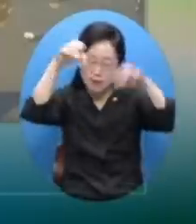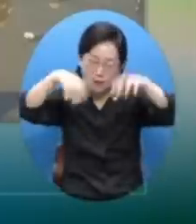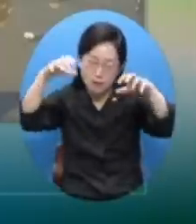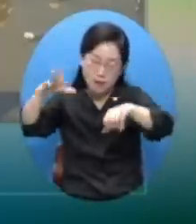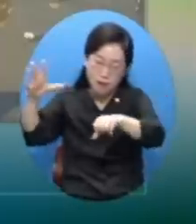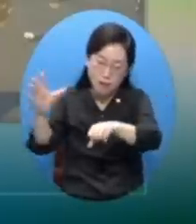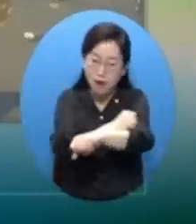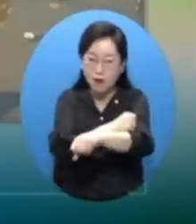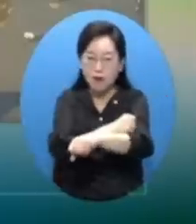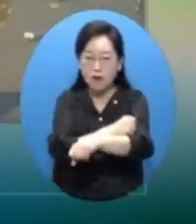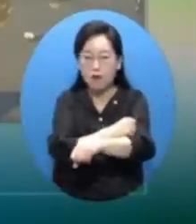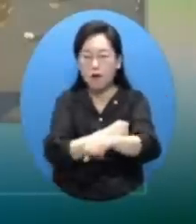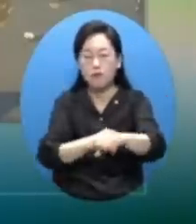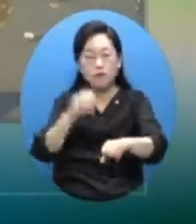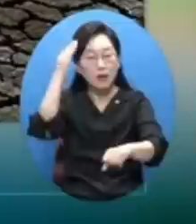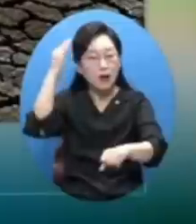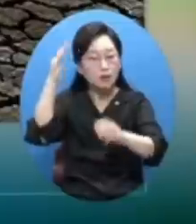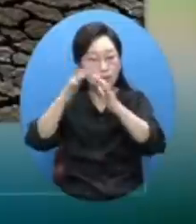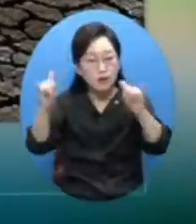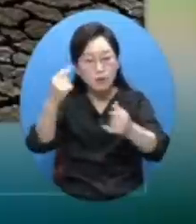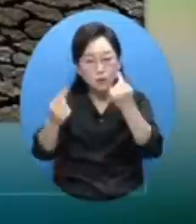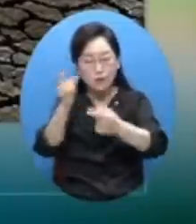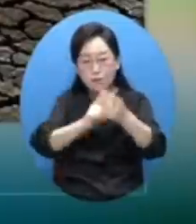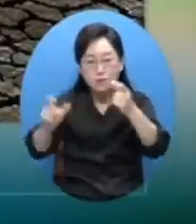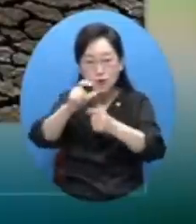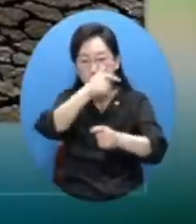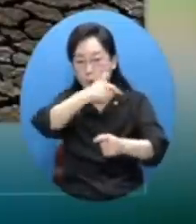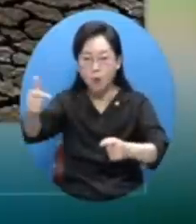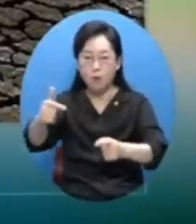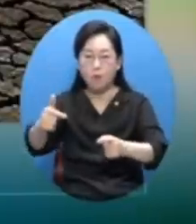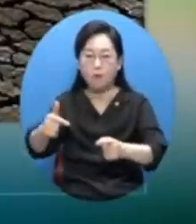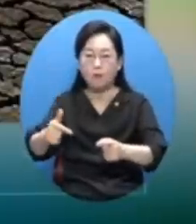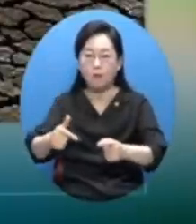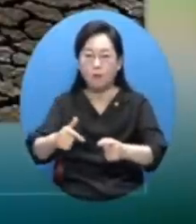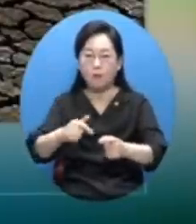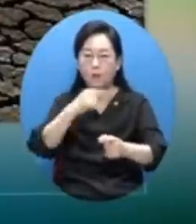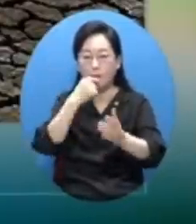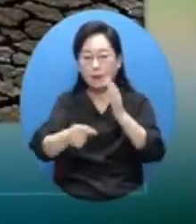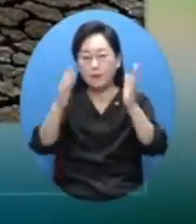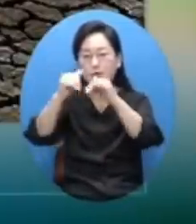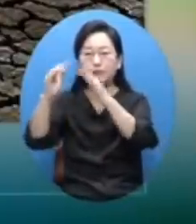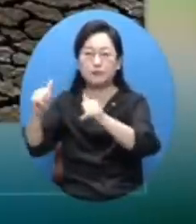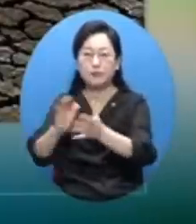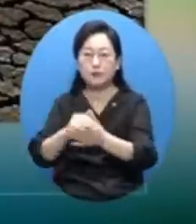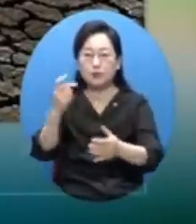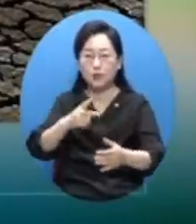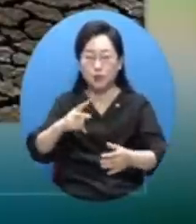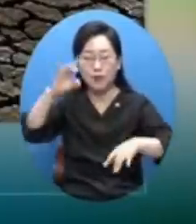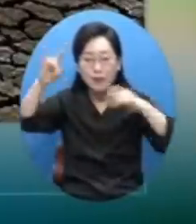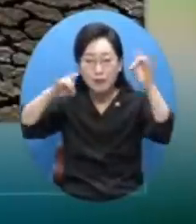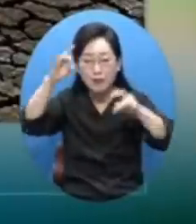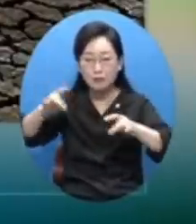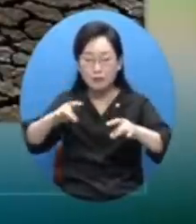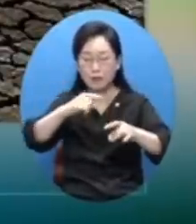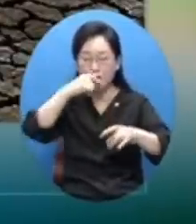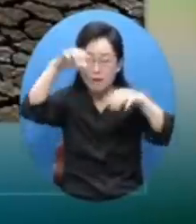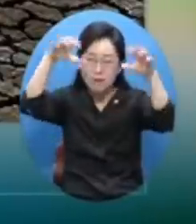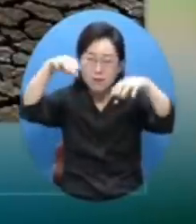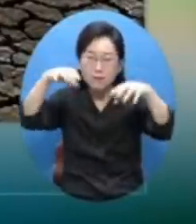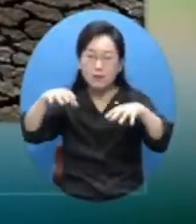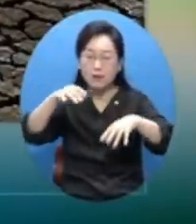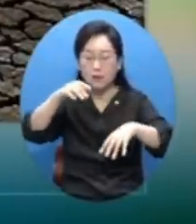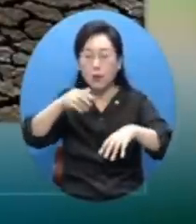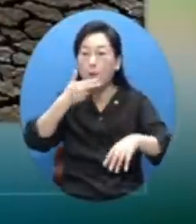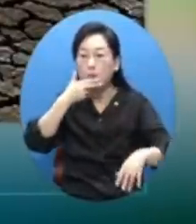발생하였고 태국은 최대가 몸으로 설탕 쌀 고무 등 농담으로서의 큰 피해가 예상되고